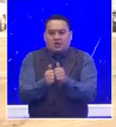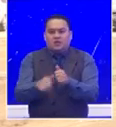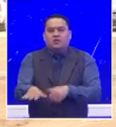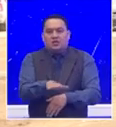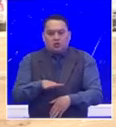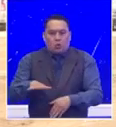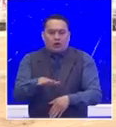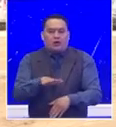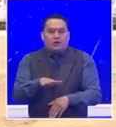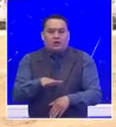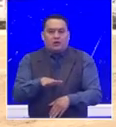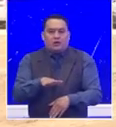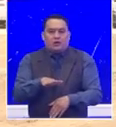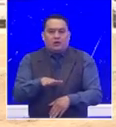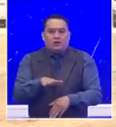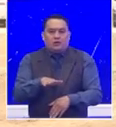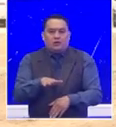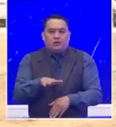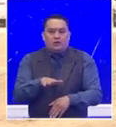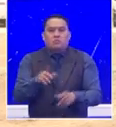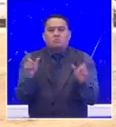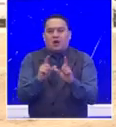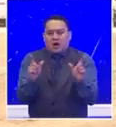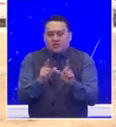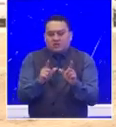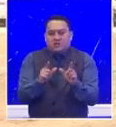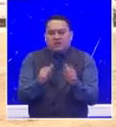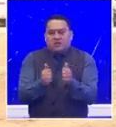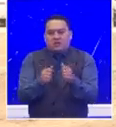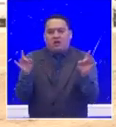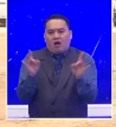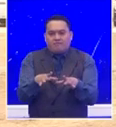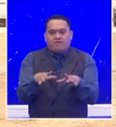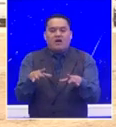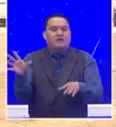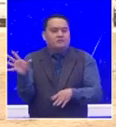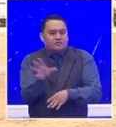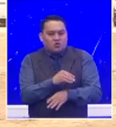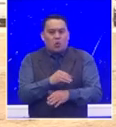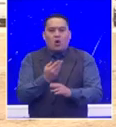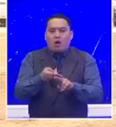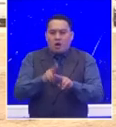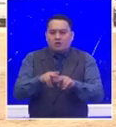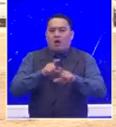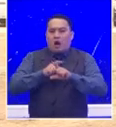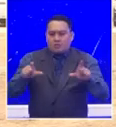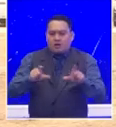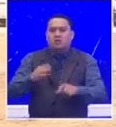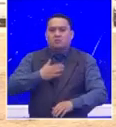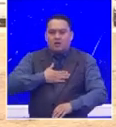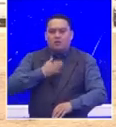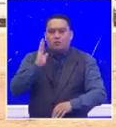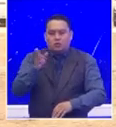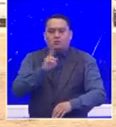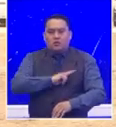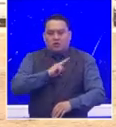территория. К ним прилегают магазины, там, кафе, рестораны. Все эти объекты мы